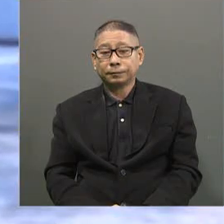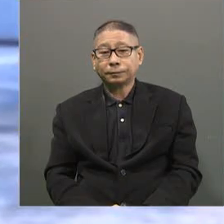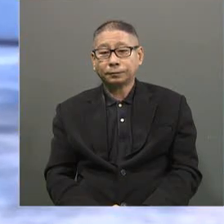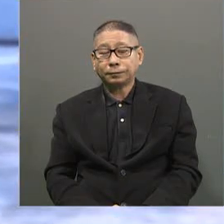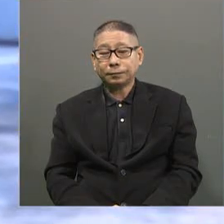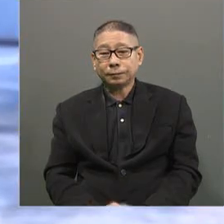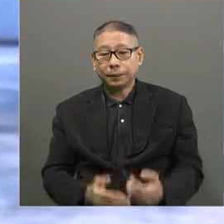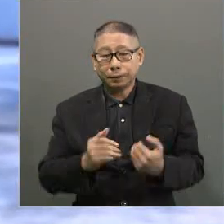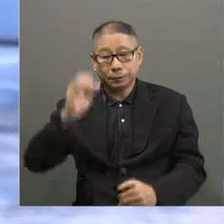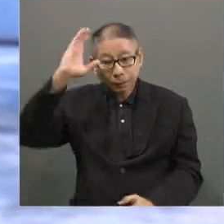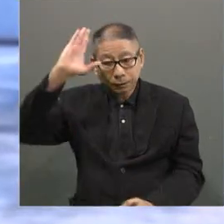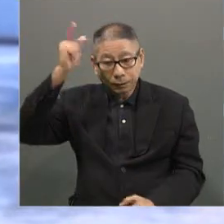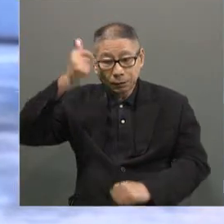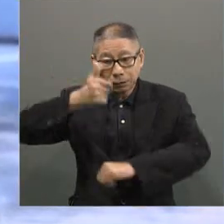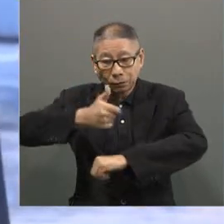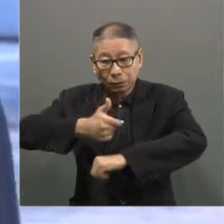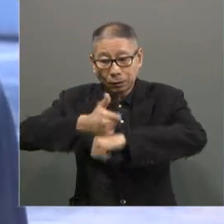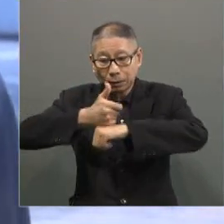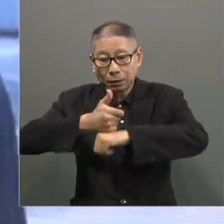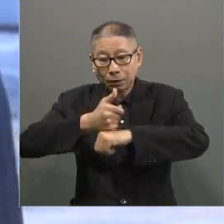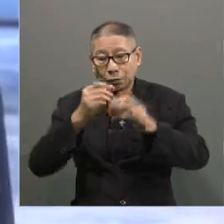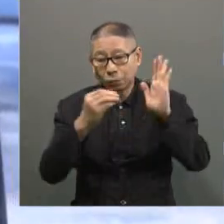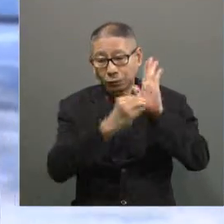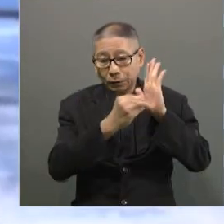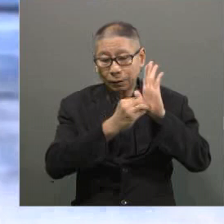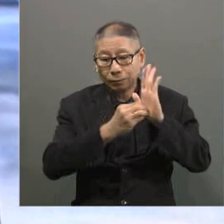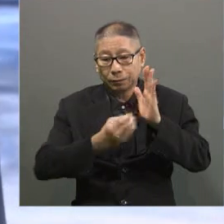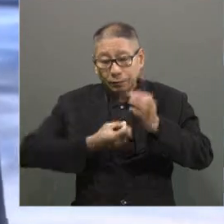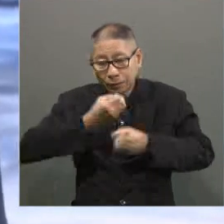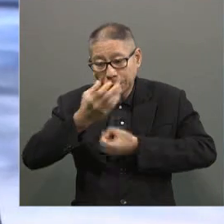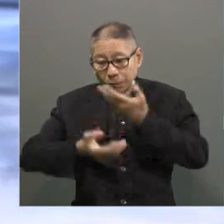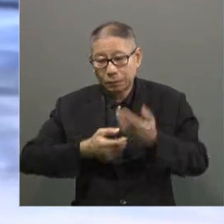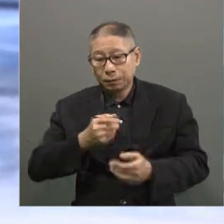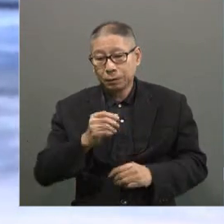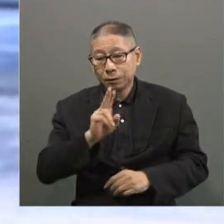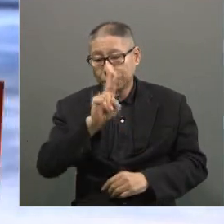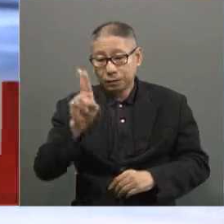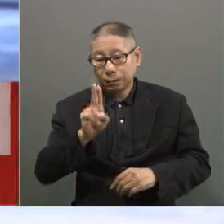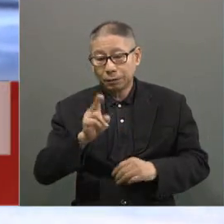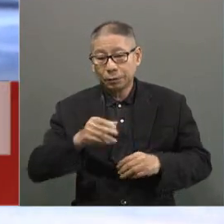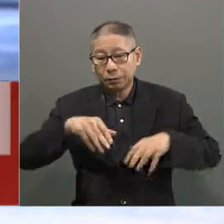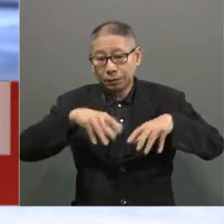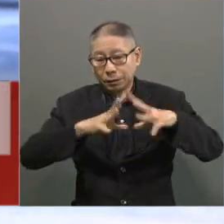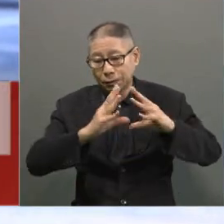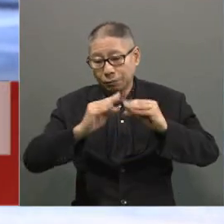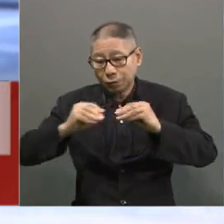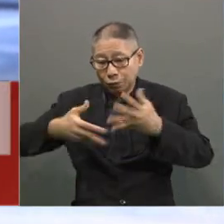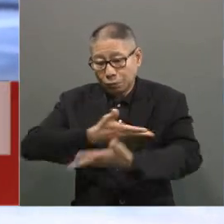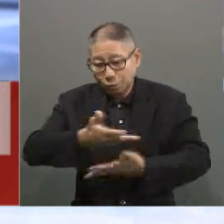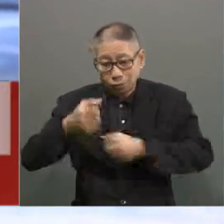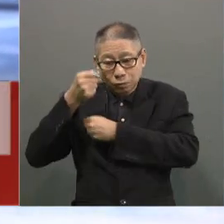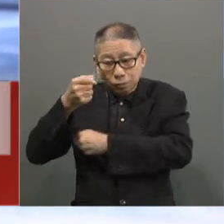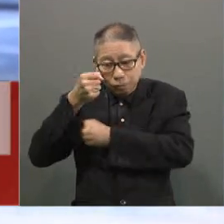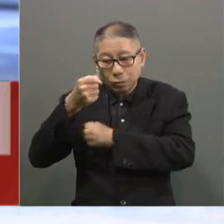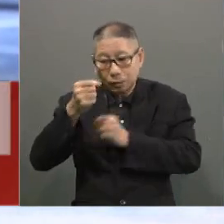ด้านนายชัชชาติสิทธิพันธ์ผู้ว่าราชการกรุงเทพมหานครก็กล่าวถึงการใช้พื้นที่ชุมนุมในกรุงเทพมหานครว่ายินดีให้ใ